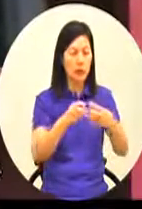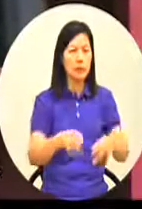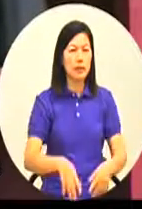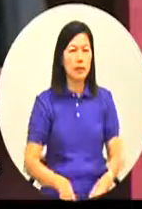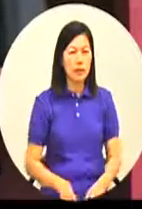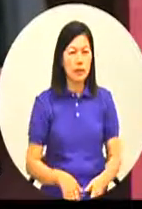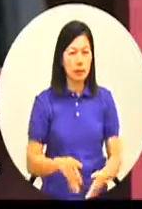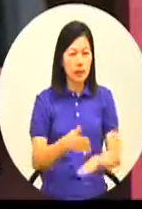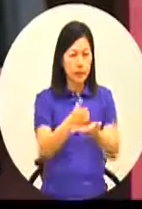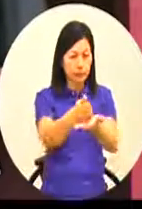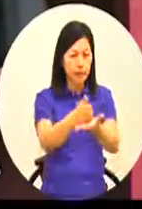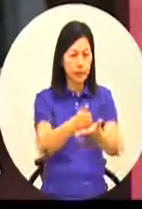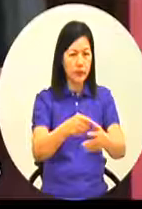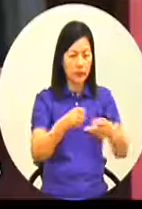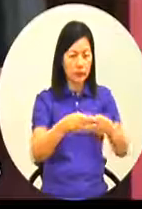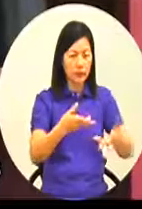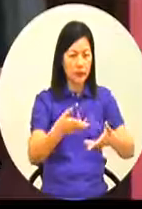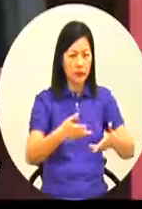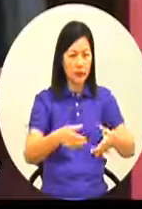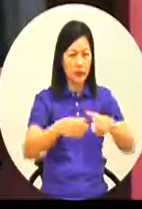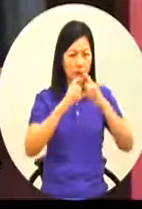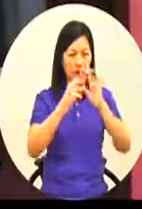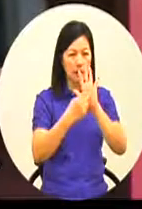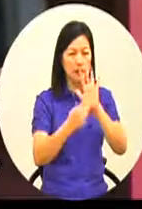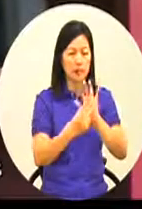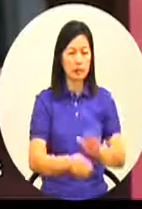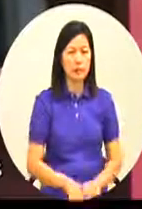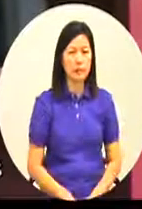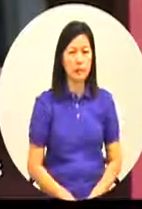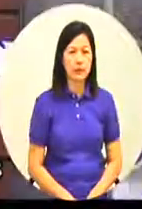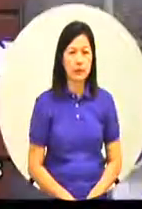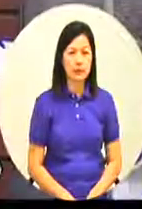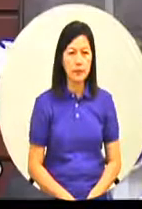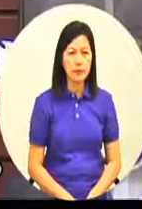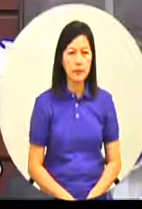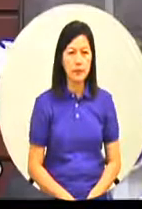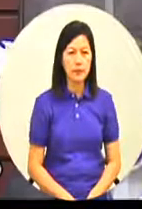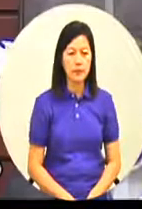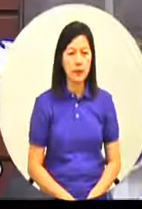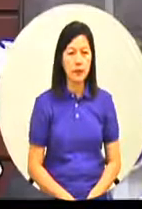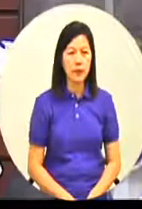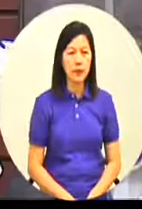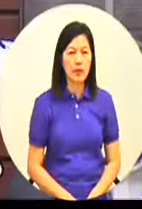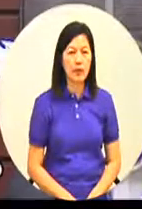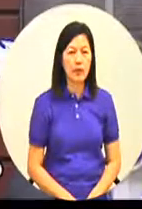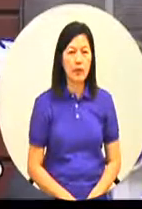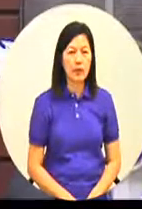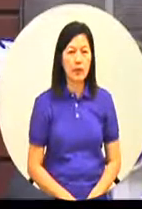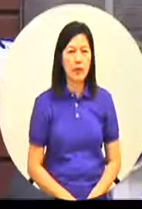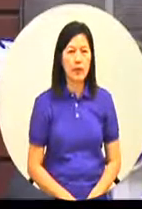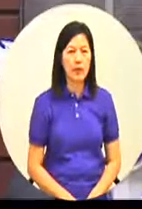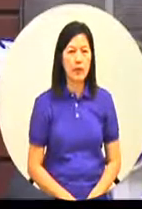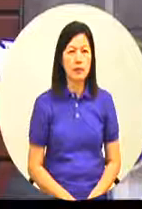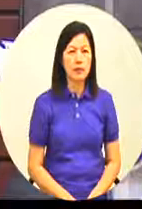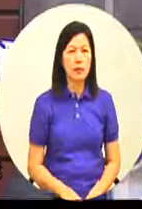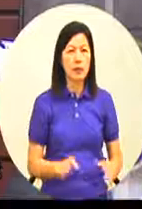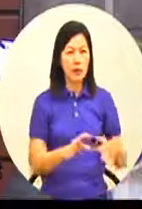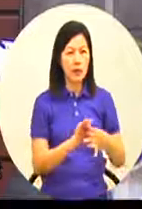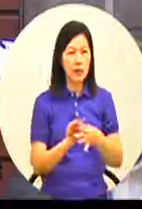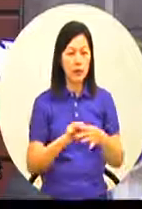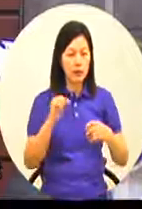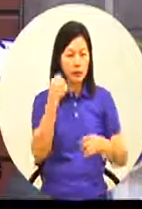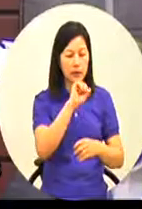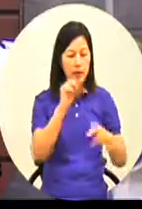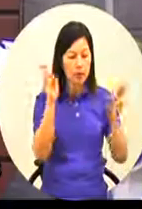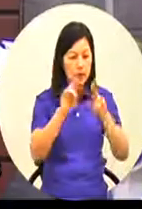务局长来做答询哦。 赵局长，请答我。 谢谢主席，谢谢高议员有关在台电的部